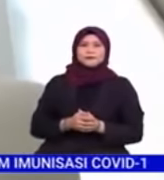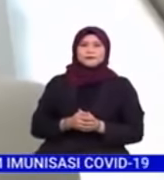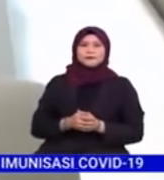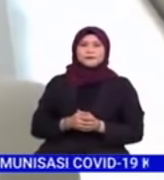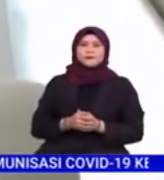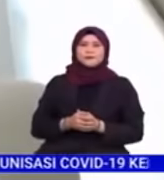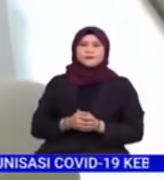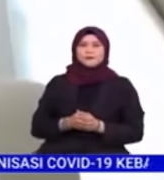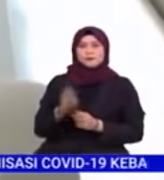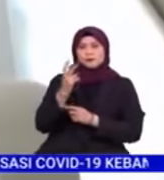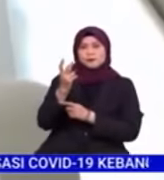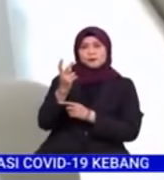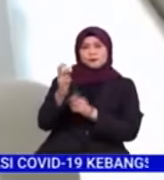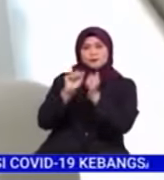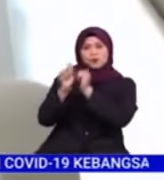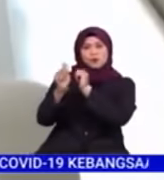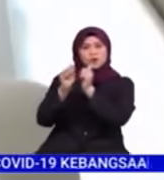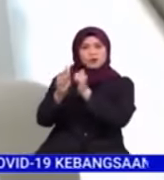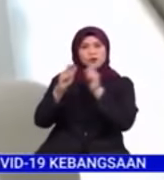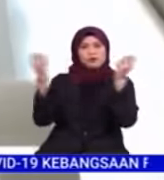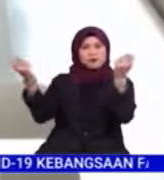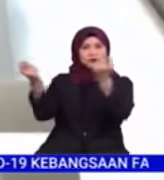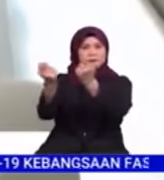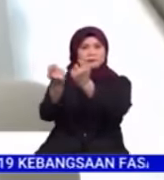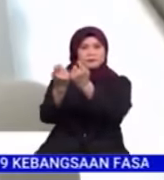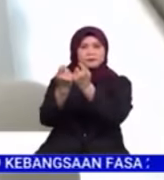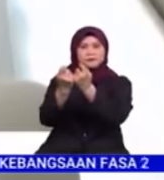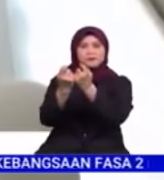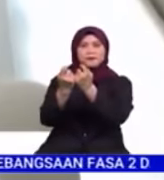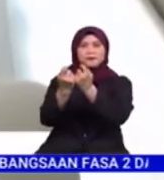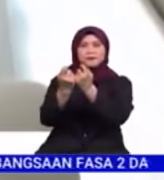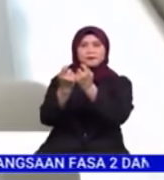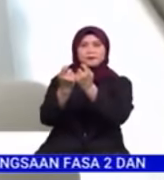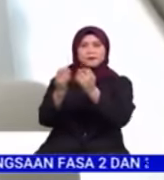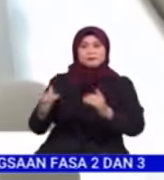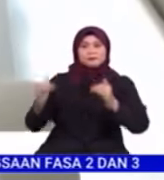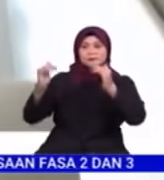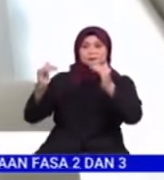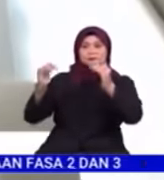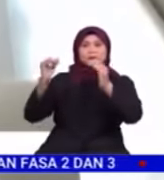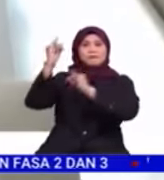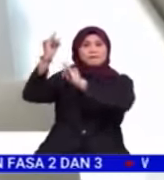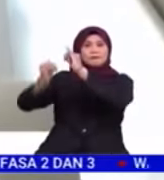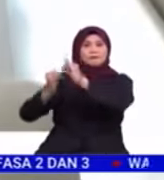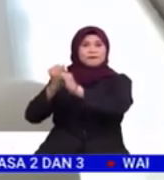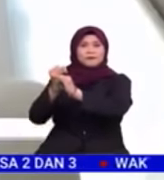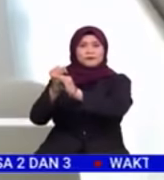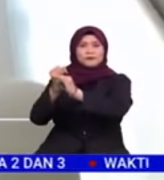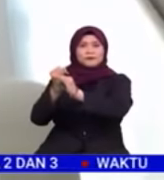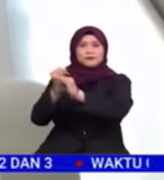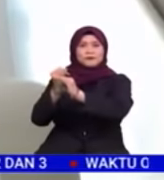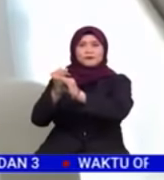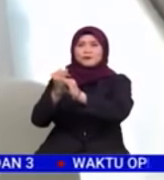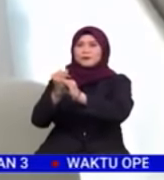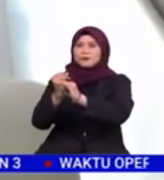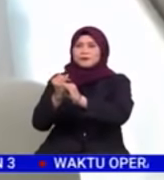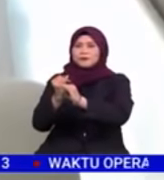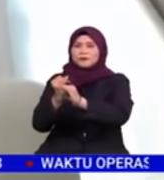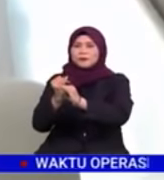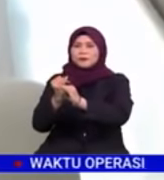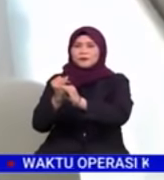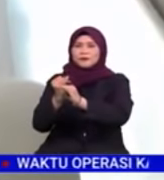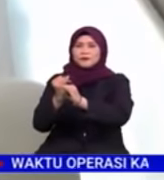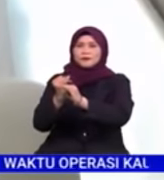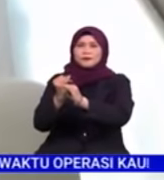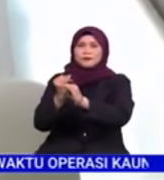dilihatnya sukanya abang pasukan diperintahkan adalah password jika ada basweda atau kg Jika